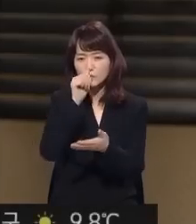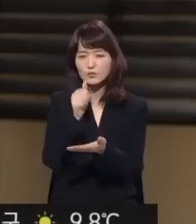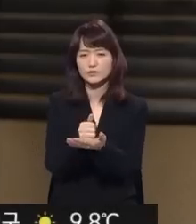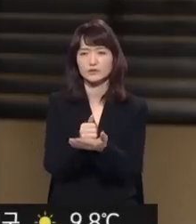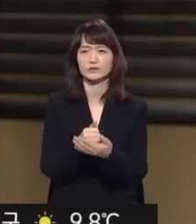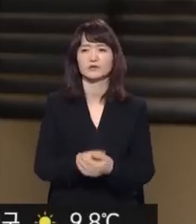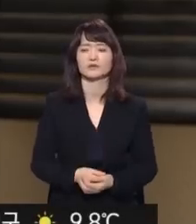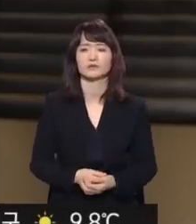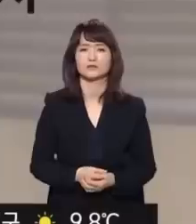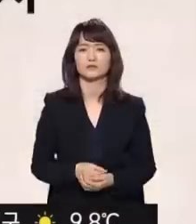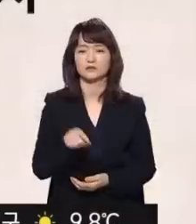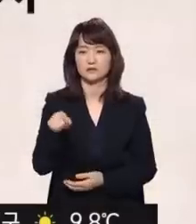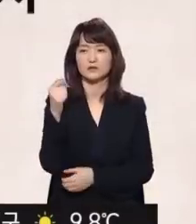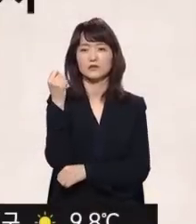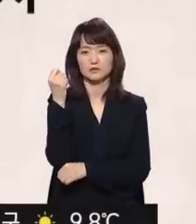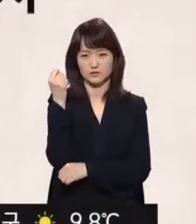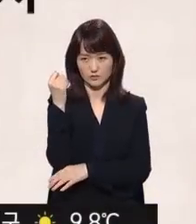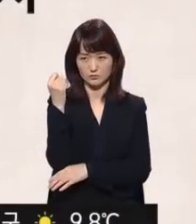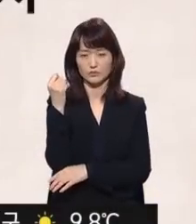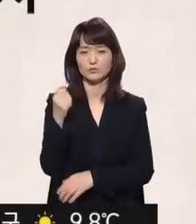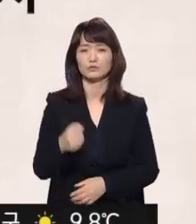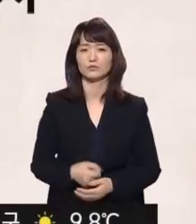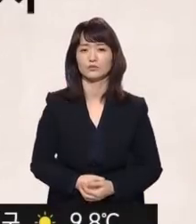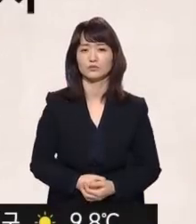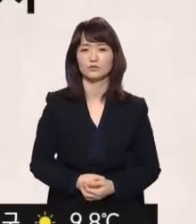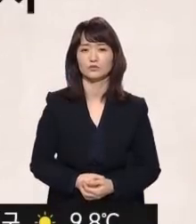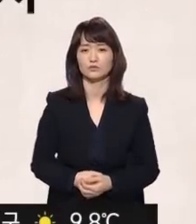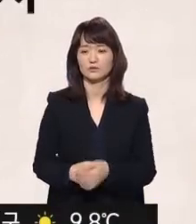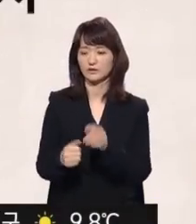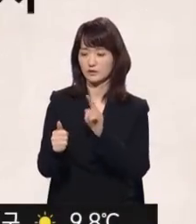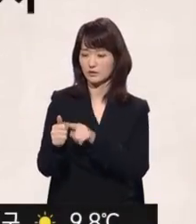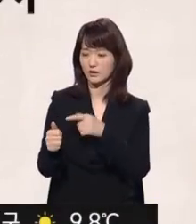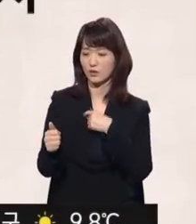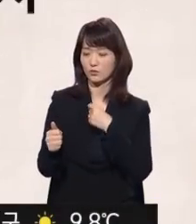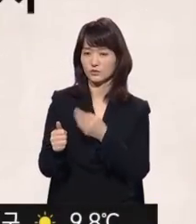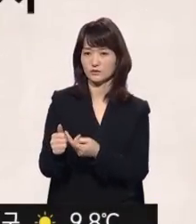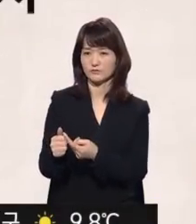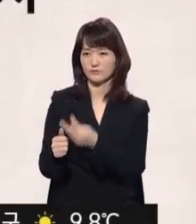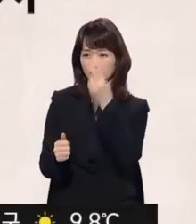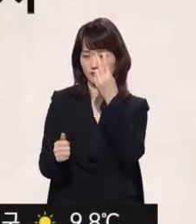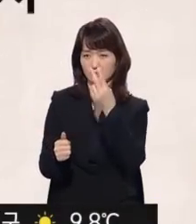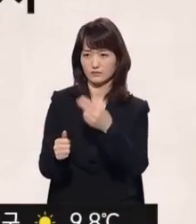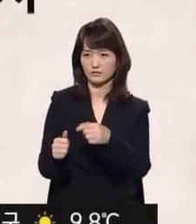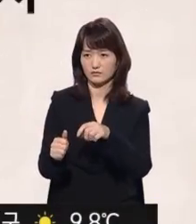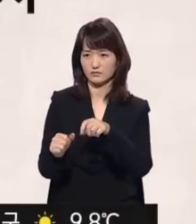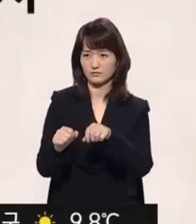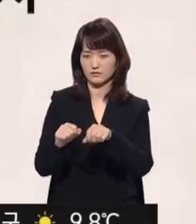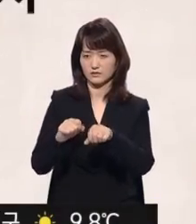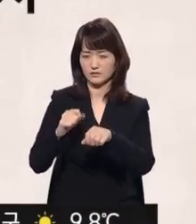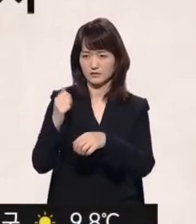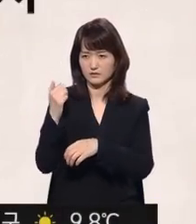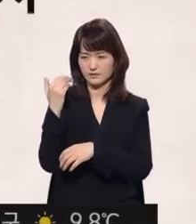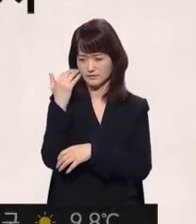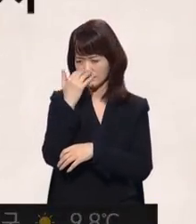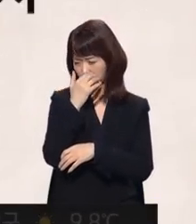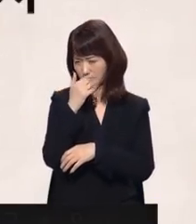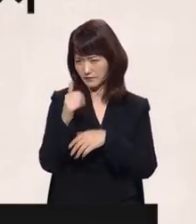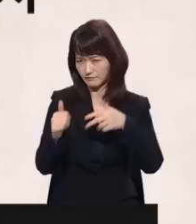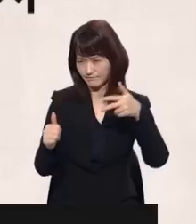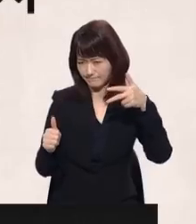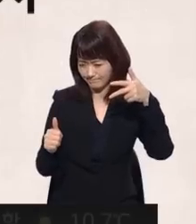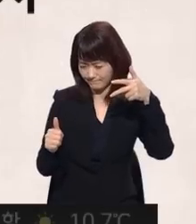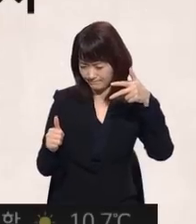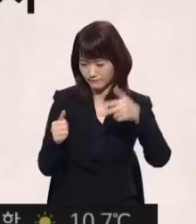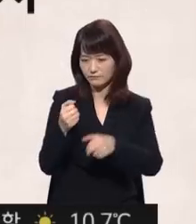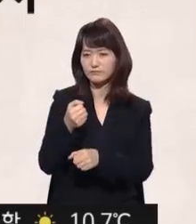그 부부 범죄는 기본으로 봐야 될 것 같고요 옷을 벗기거나 이런 성착취 영상을 지금 제작을 하려고 했던 거거든요